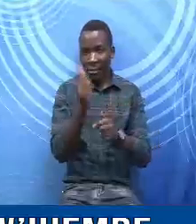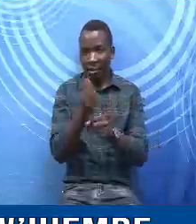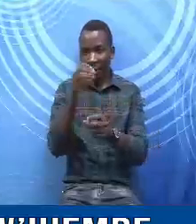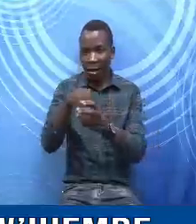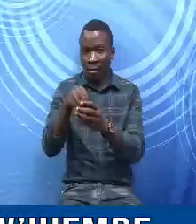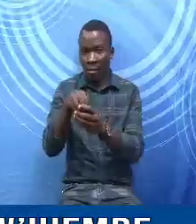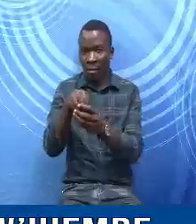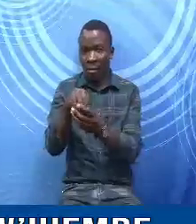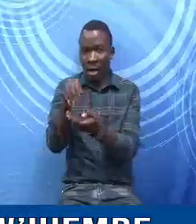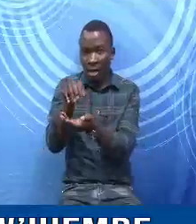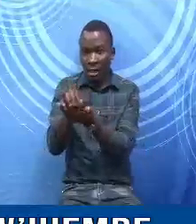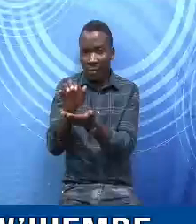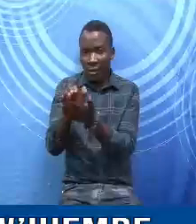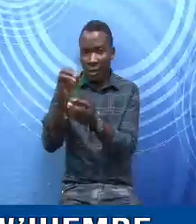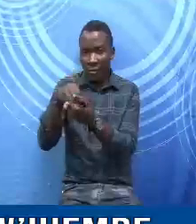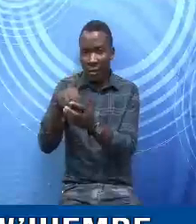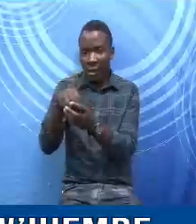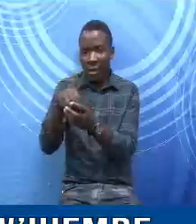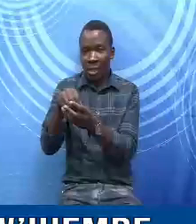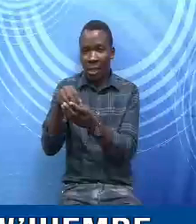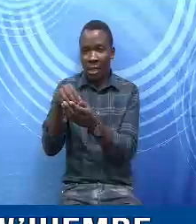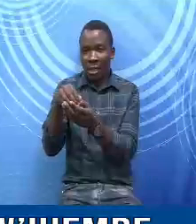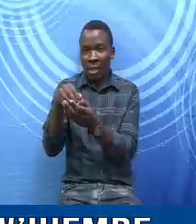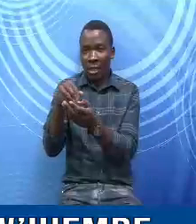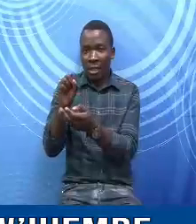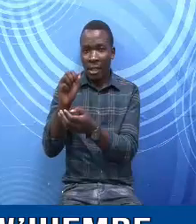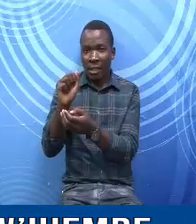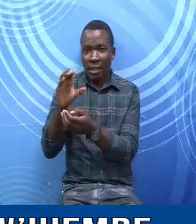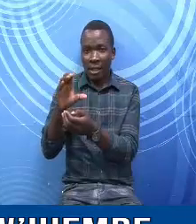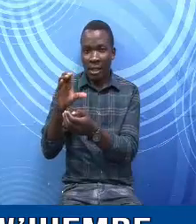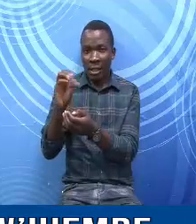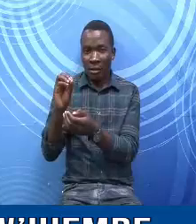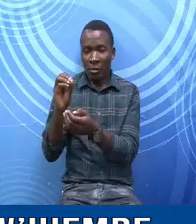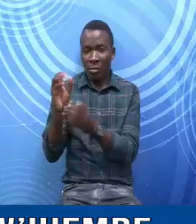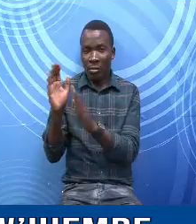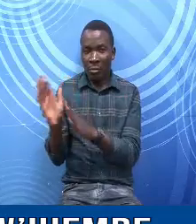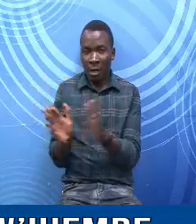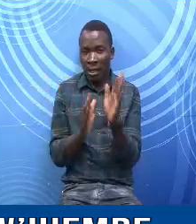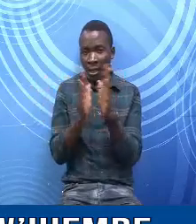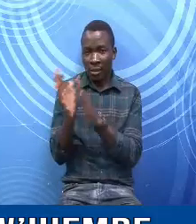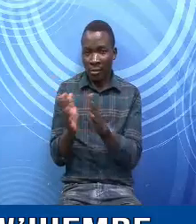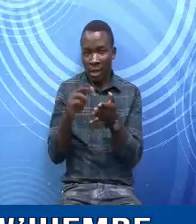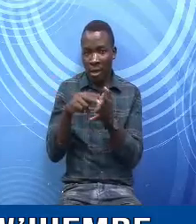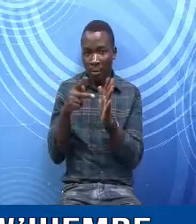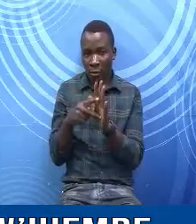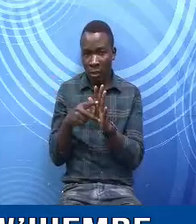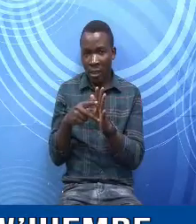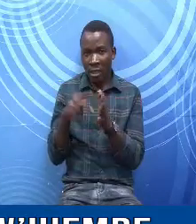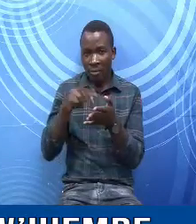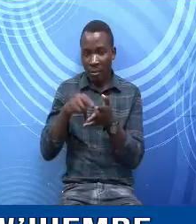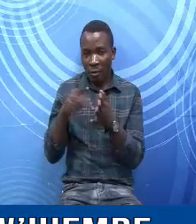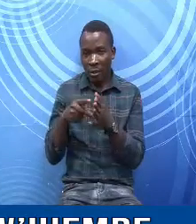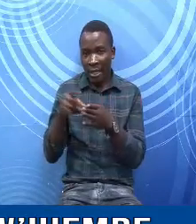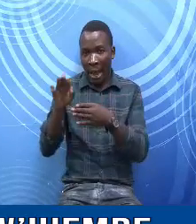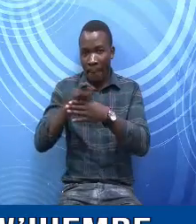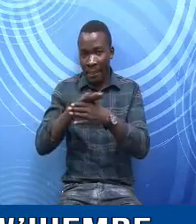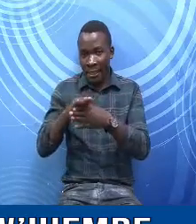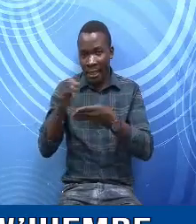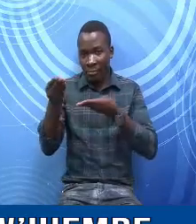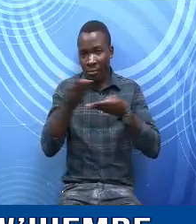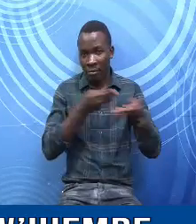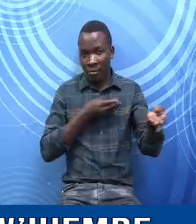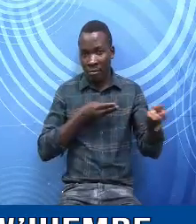ubwayo muri sako noneho bateganya nk'umushinga yaba ari umushinga wo gucuruza cyangwa se umushinga